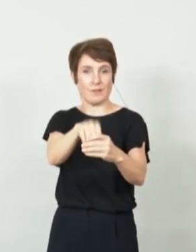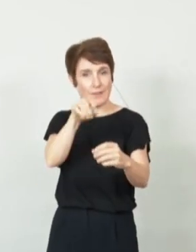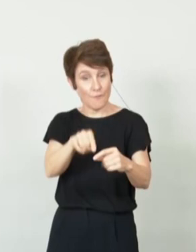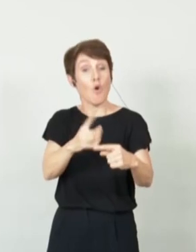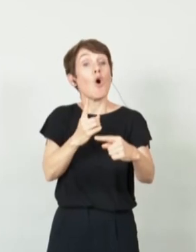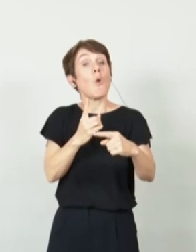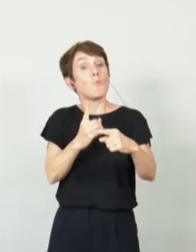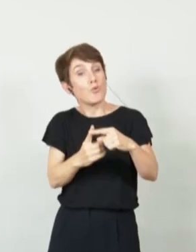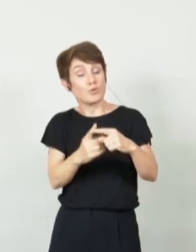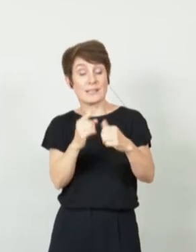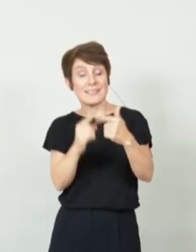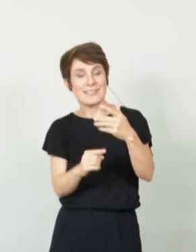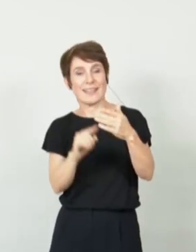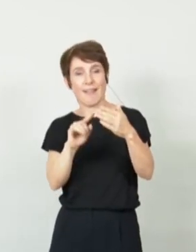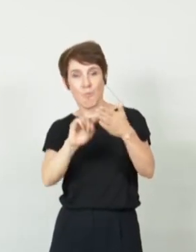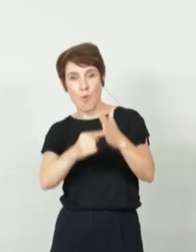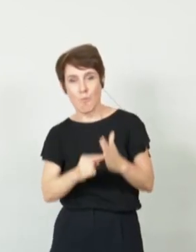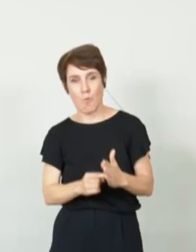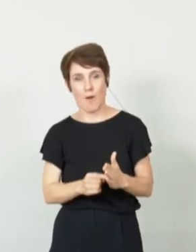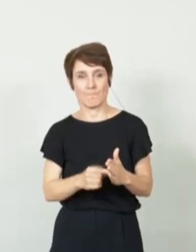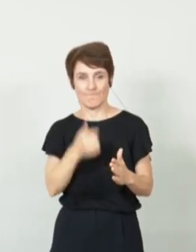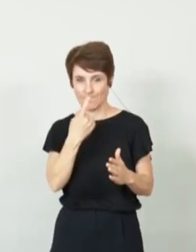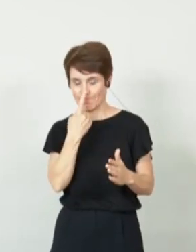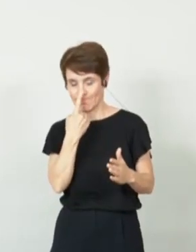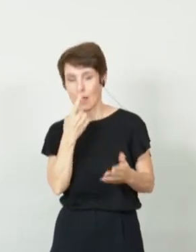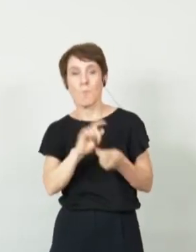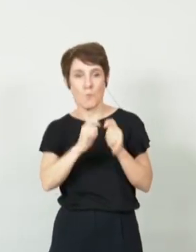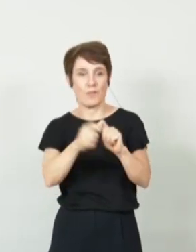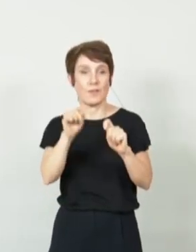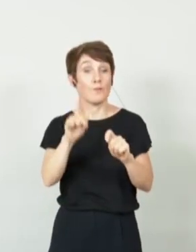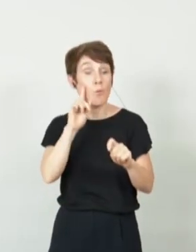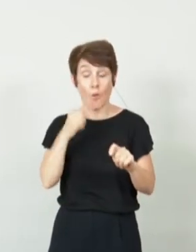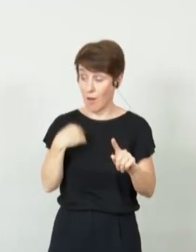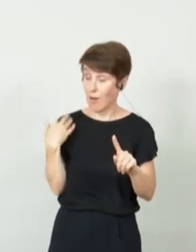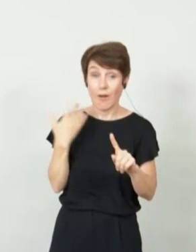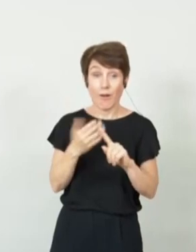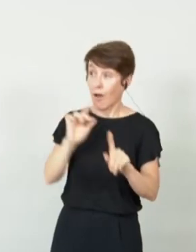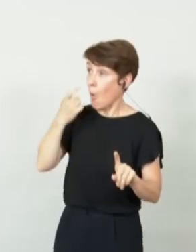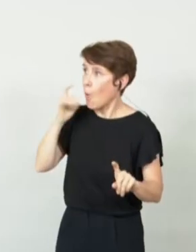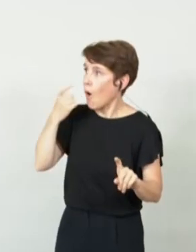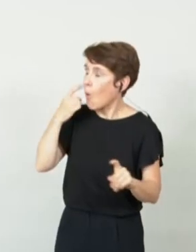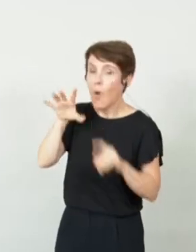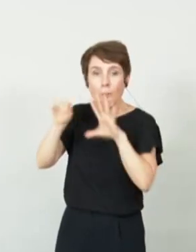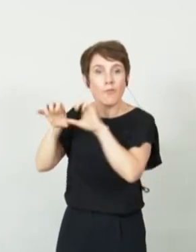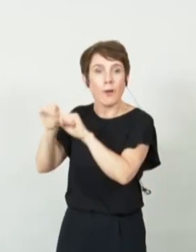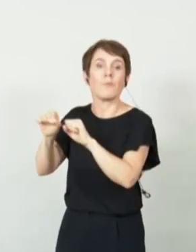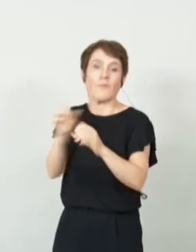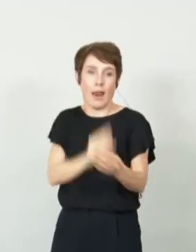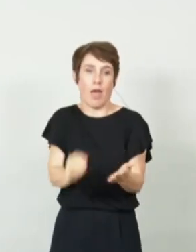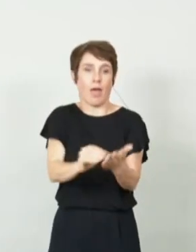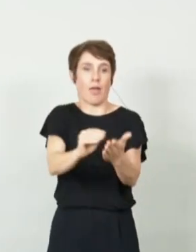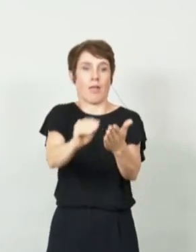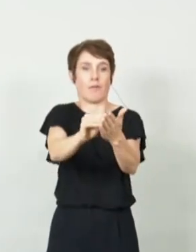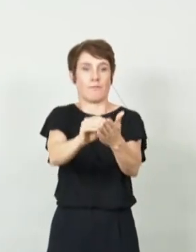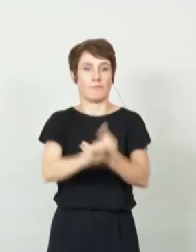certains points puisque nous avons connaissance de d'éléments nouveaux qui convient d'intégrer dans une décision modificative donc je vais rapidement